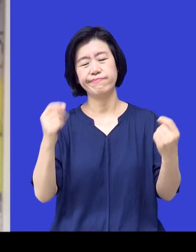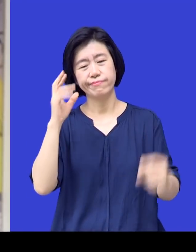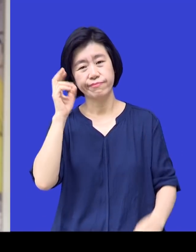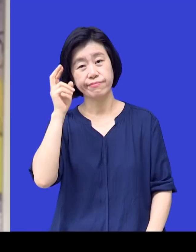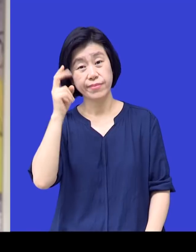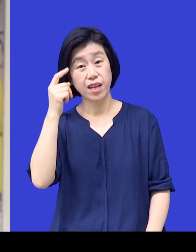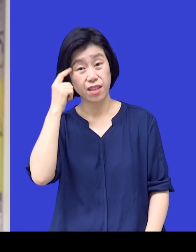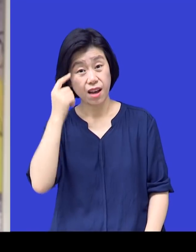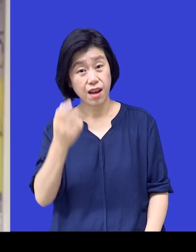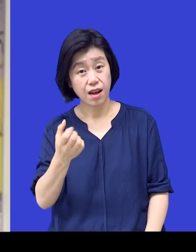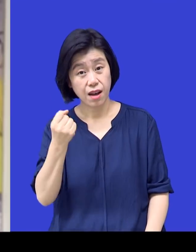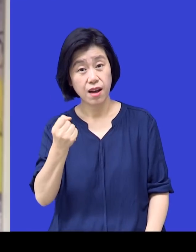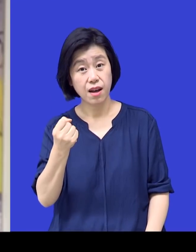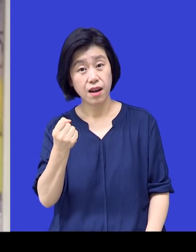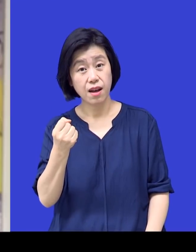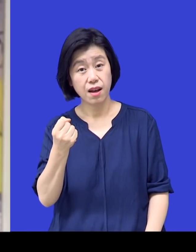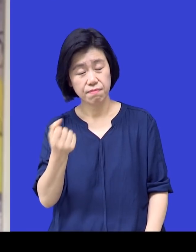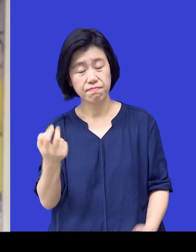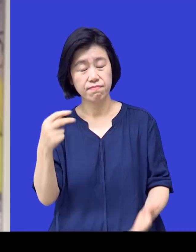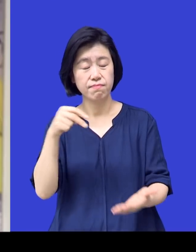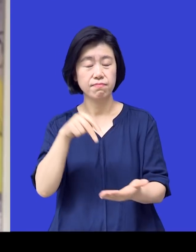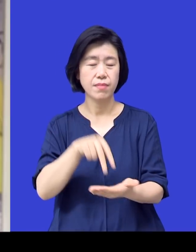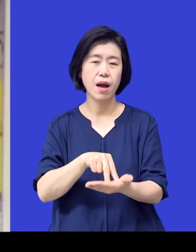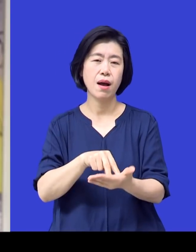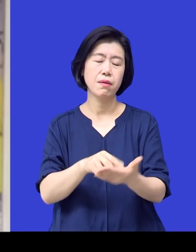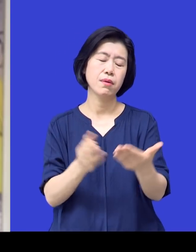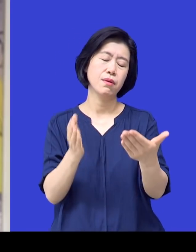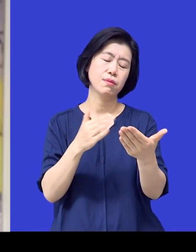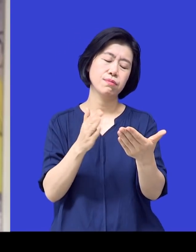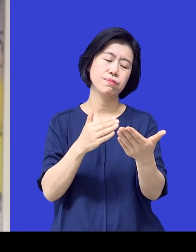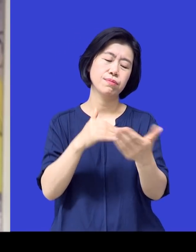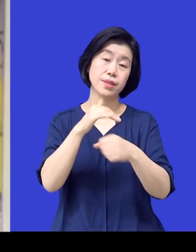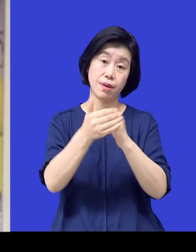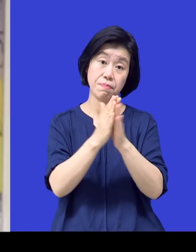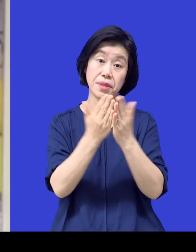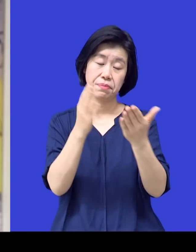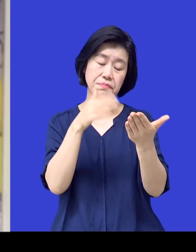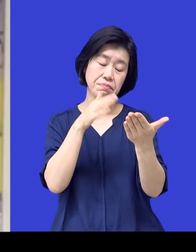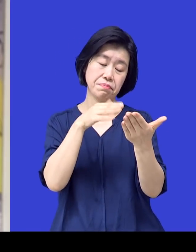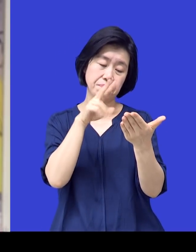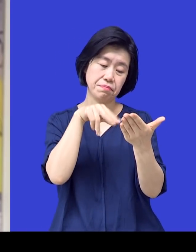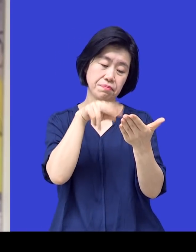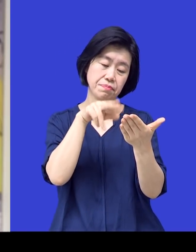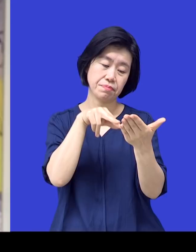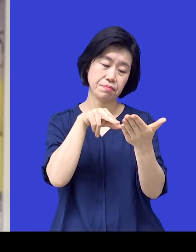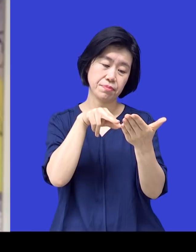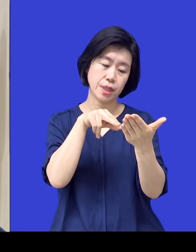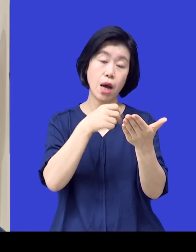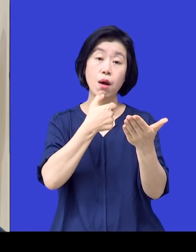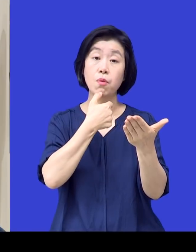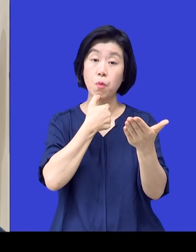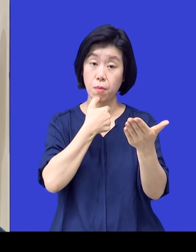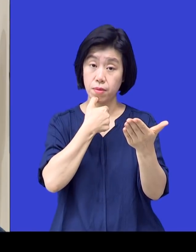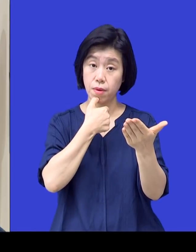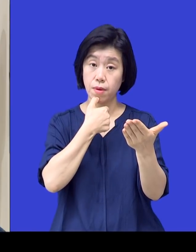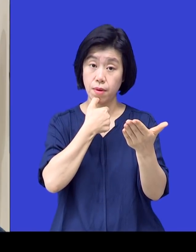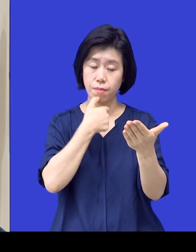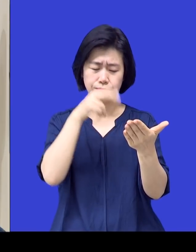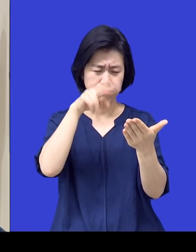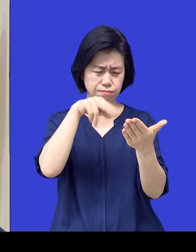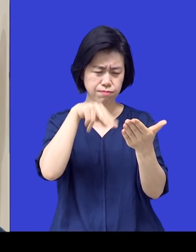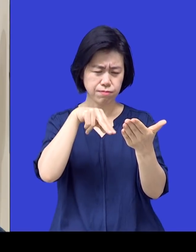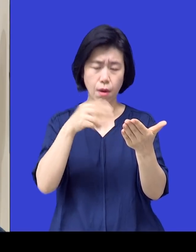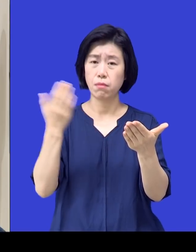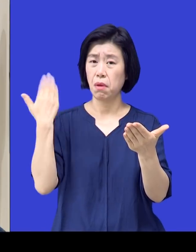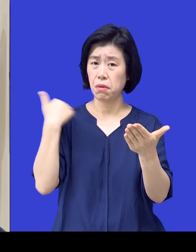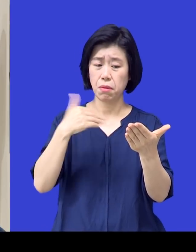반복되는구나 하는 마음으로 이제 제가 좋아하는 로마서를 읽는데 그 전에 수없이 읽었던 로마서 3장 1장서부터